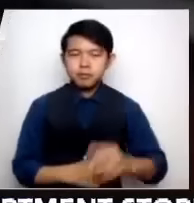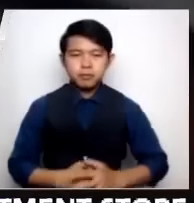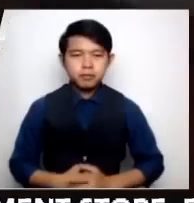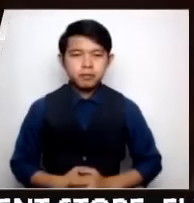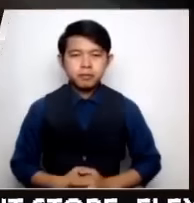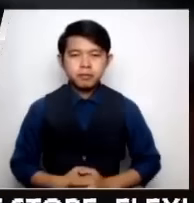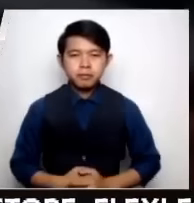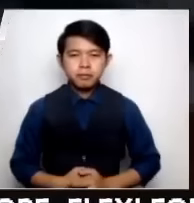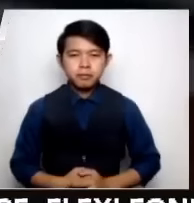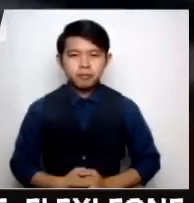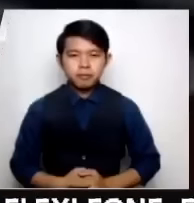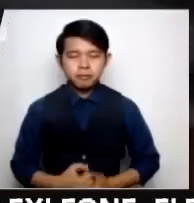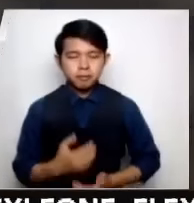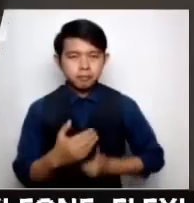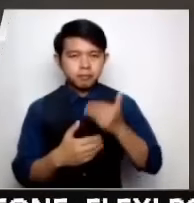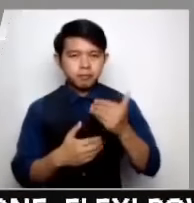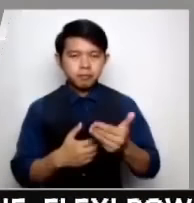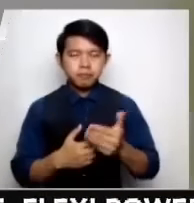Hindi pa man tuluyang itatali.